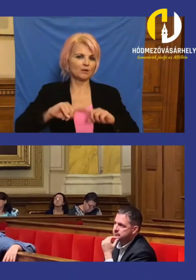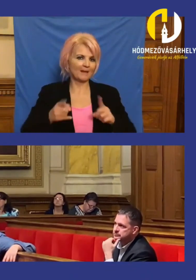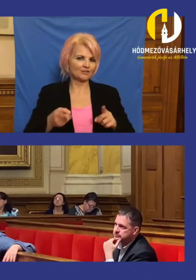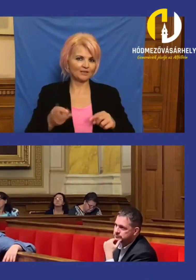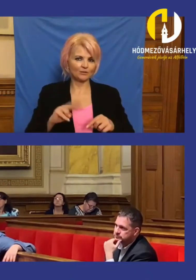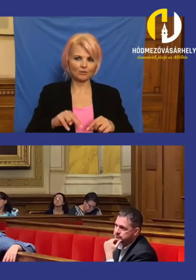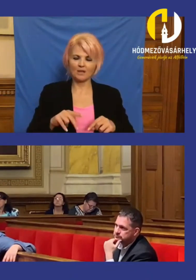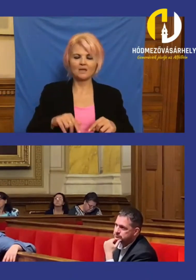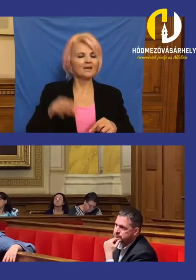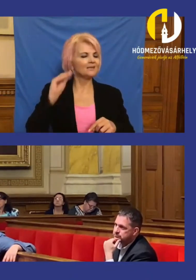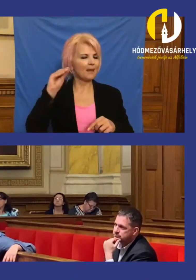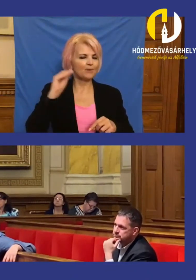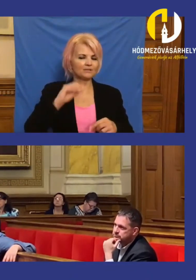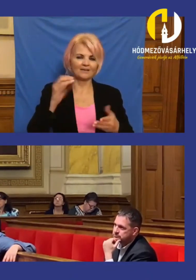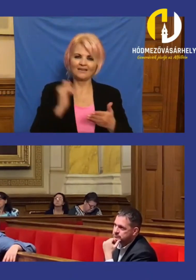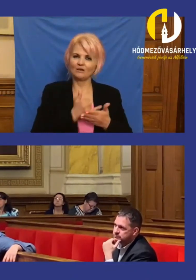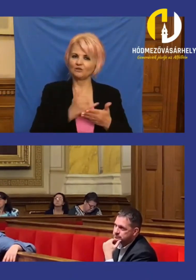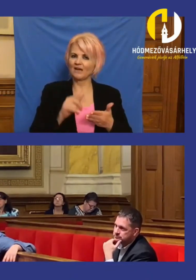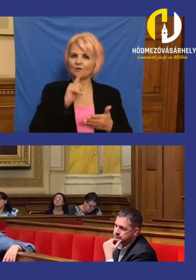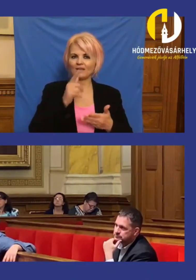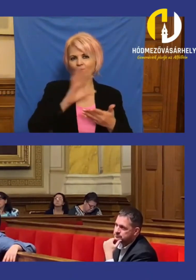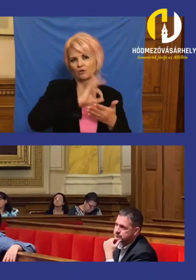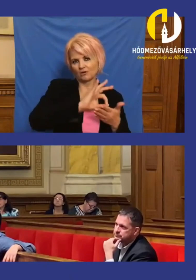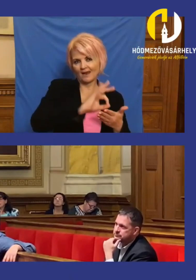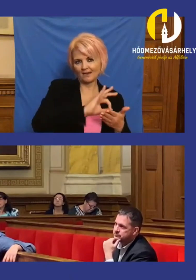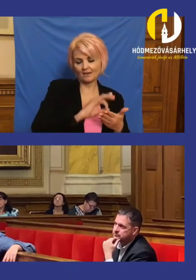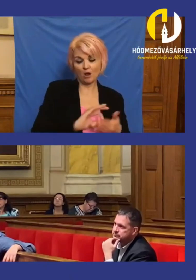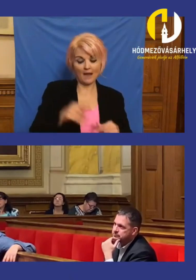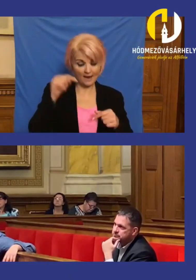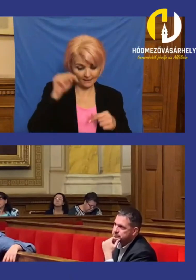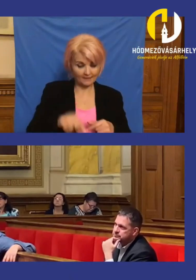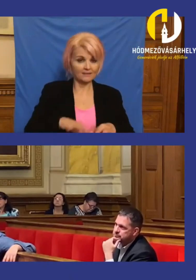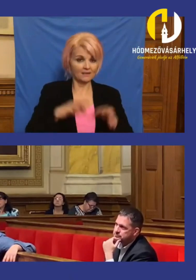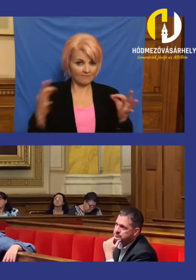Ez nem azt jelenti, hogy az igazságot nem fogjuk leírni bármikor, vagy elmondani, akár itt, nyilvánosan bármikor.